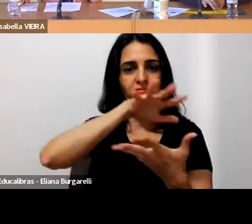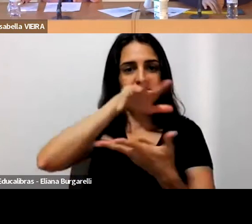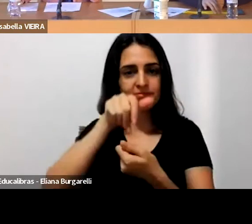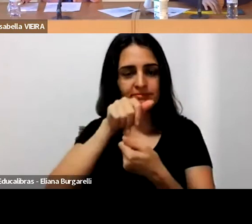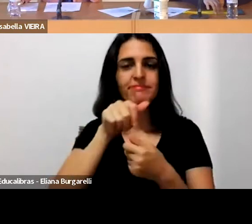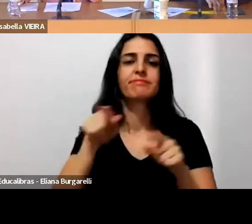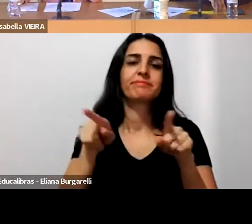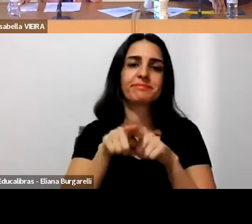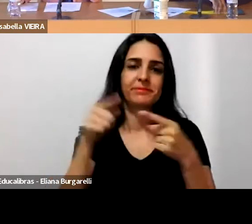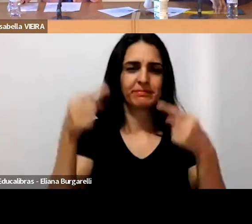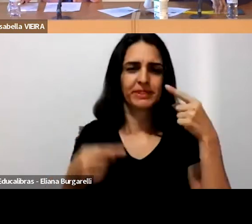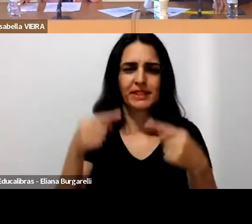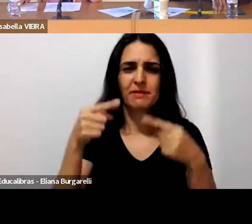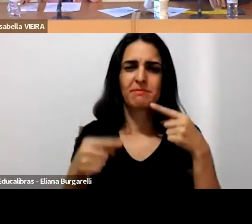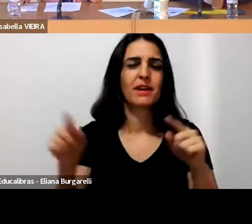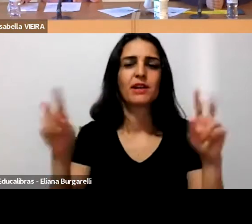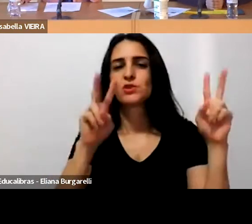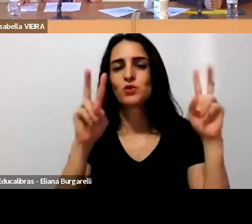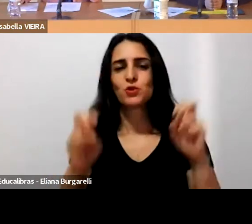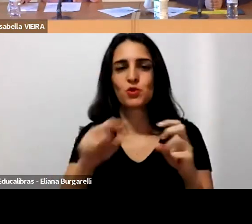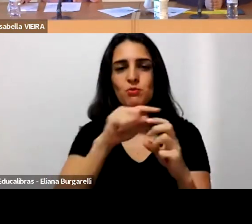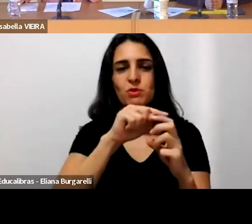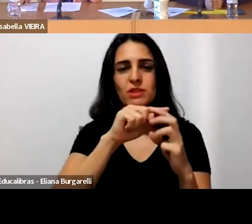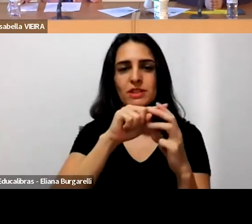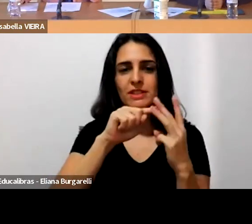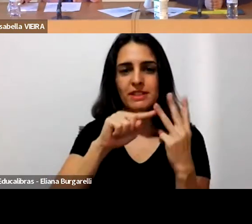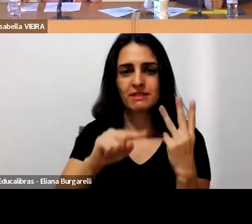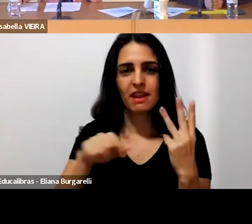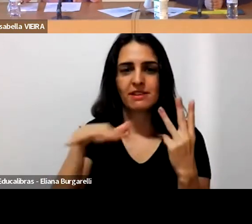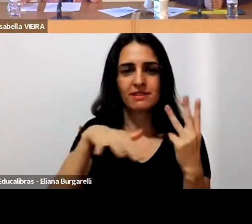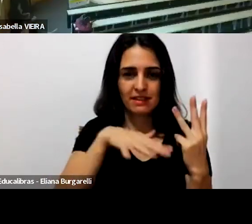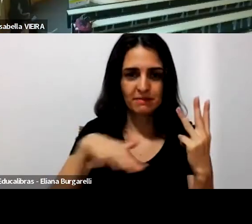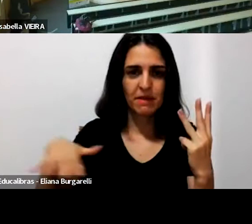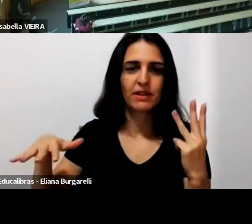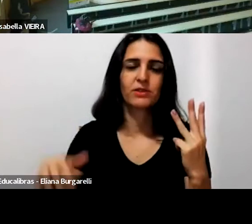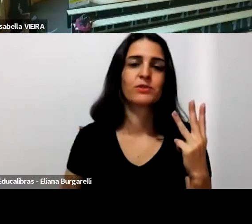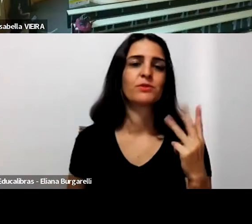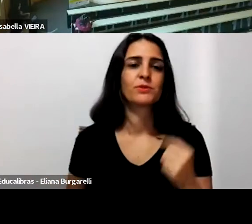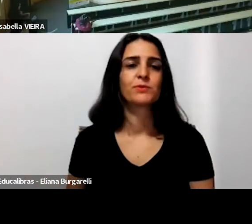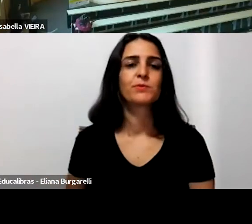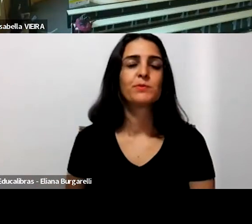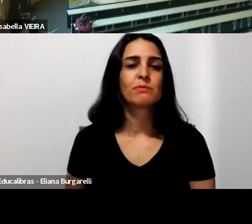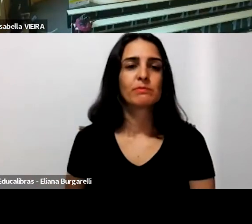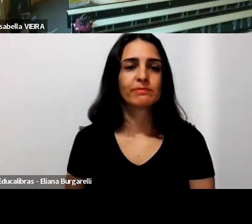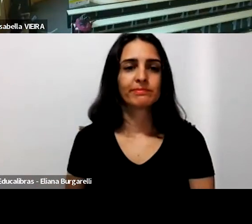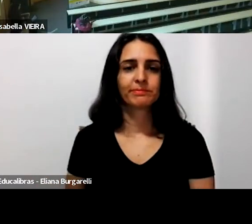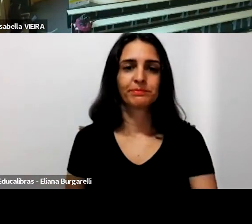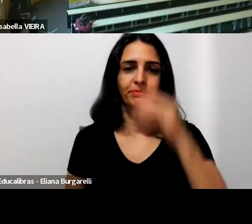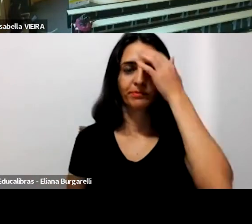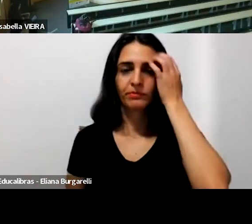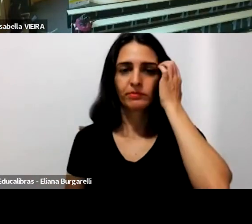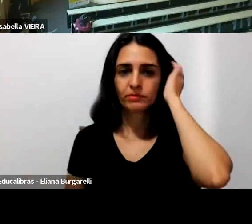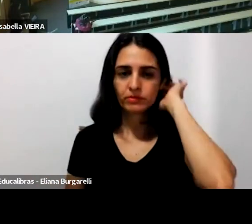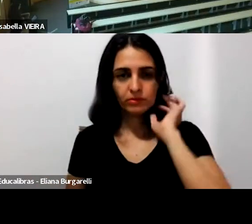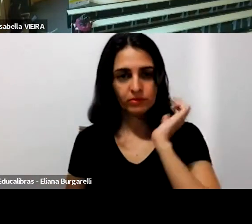e vamos ter debate justamente sobre esses três aspectos. C'est intéressant parce que aujourd'hui, vous